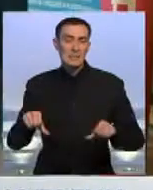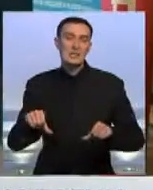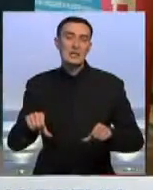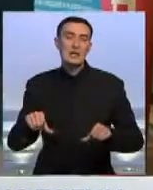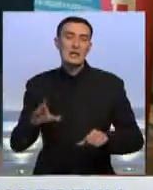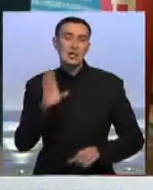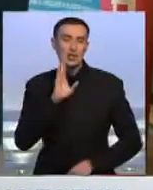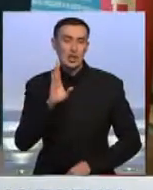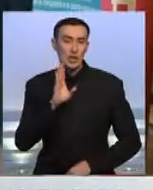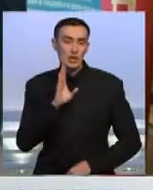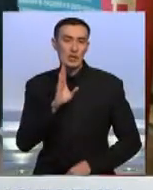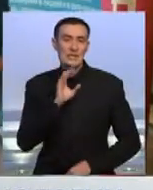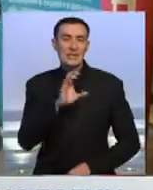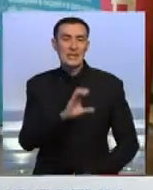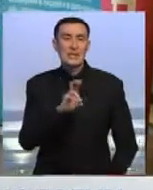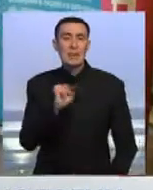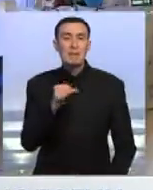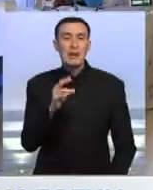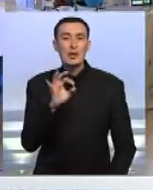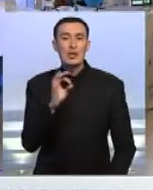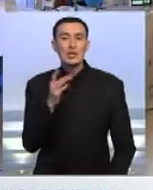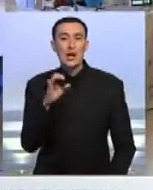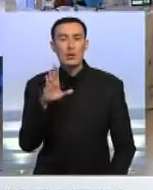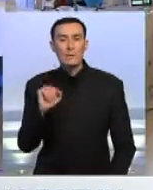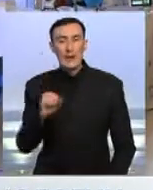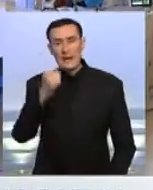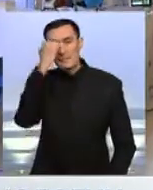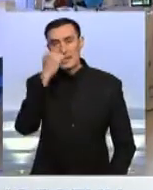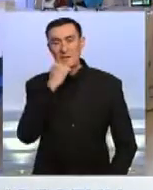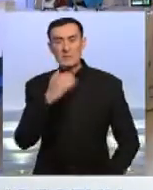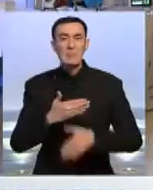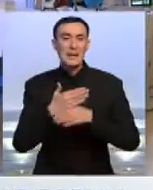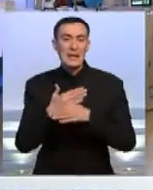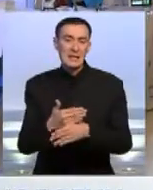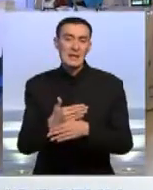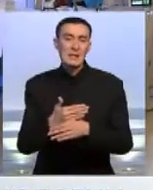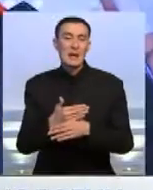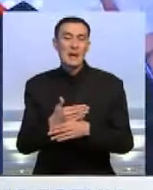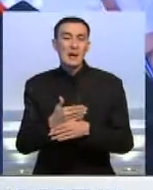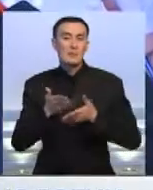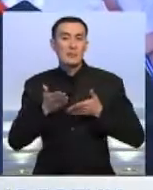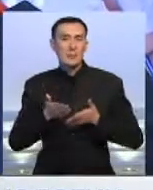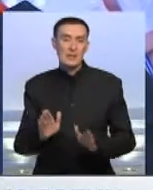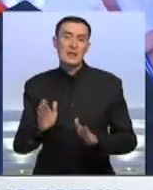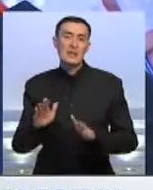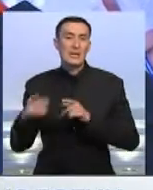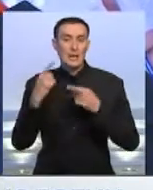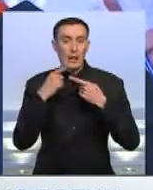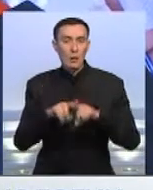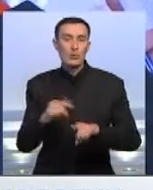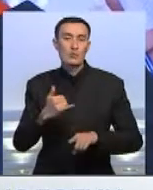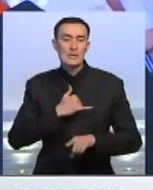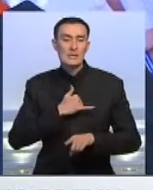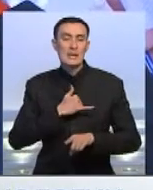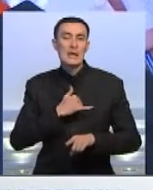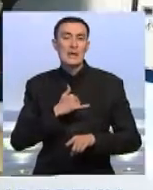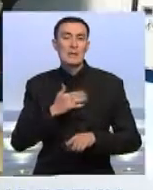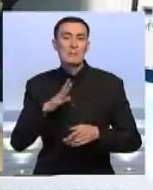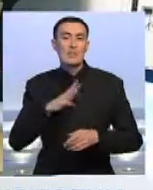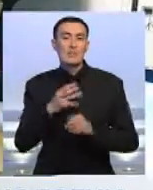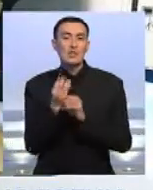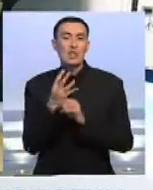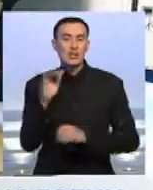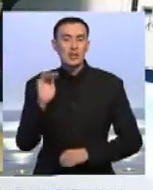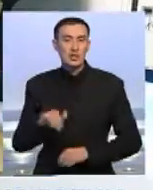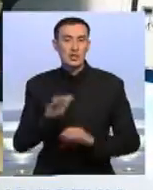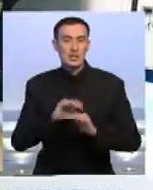президенте республики Салтанат Бекушкарова. Благодаря вспомогательным репродуктивным технологиям в нашей стране на свет появились 14